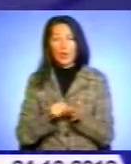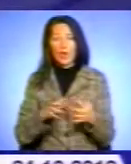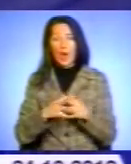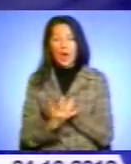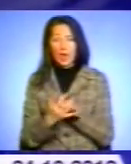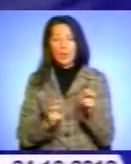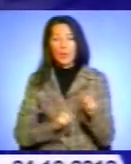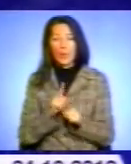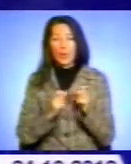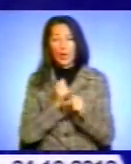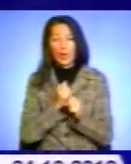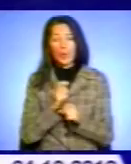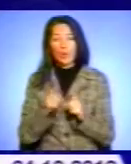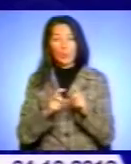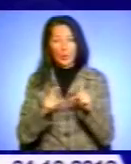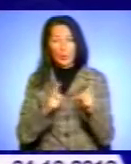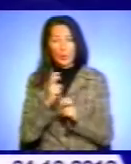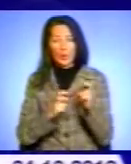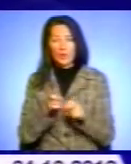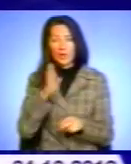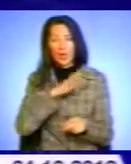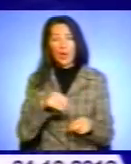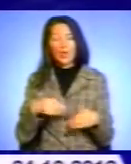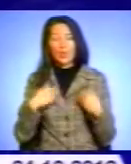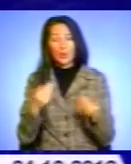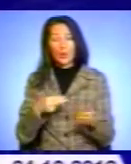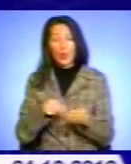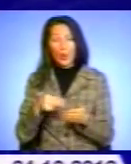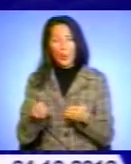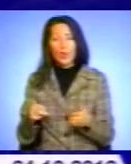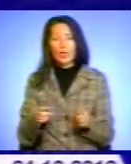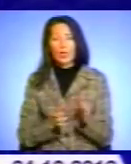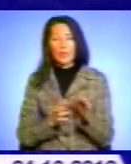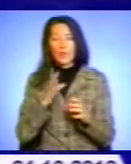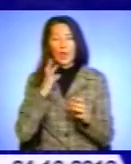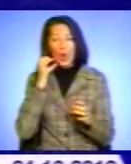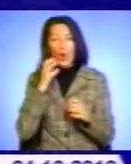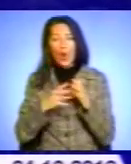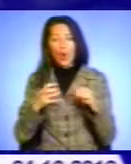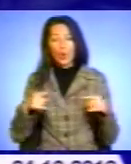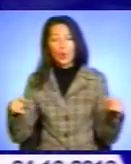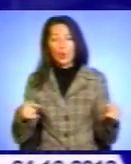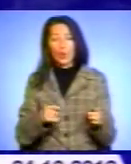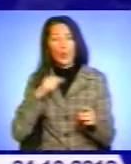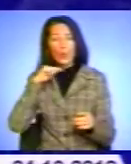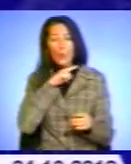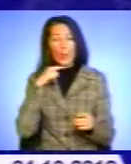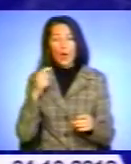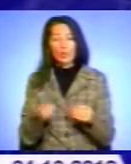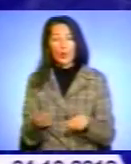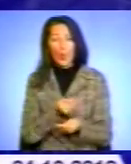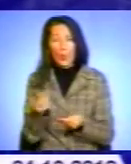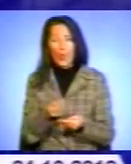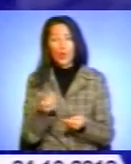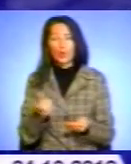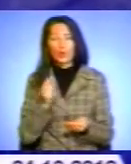краю запропонують тернополянам придбати городину, садовину, м'ясо, ковбасні вироби, молокопродукти, борошно, крупи, мед та